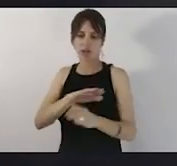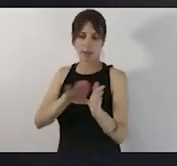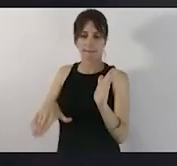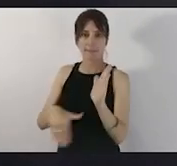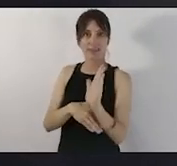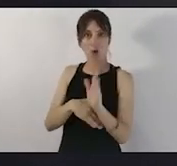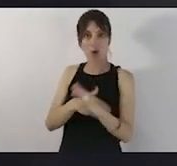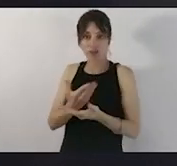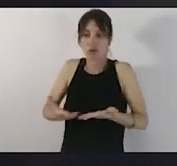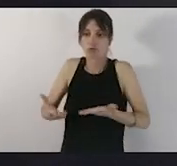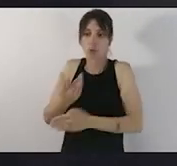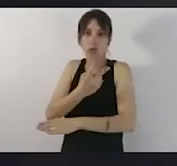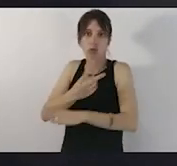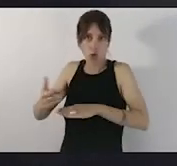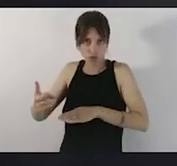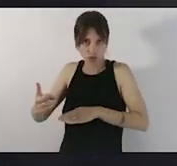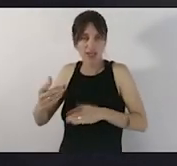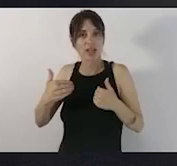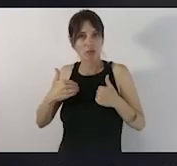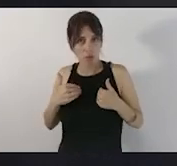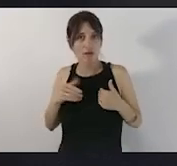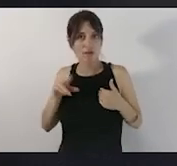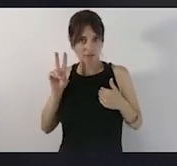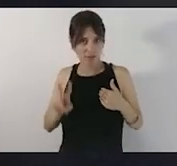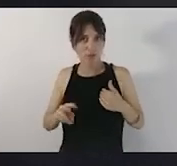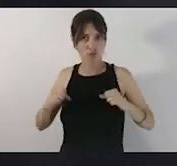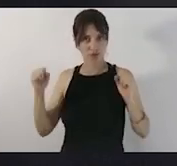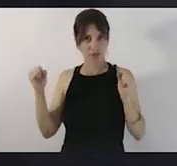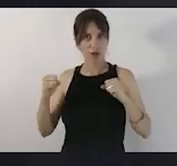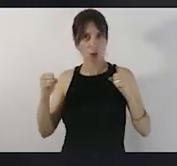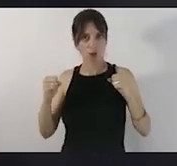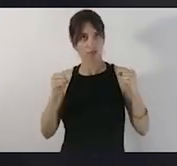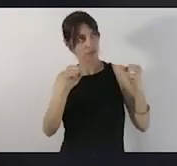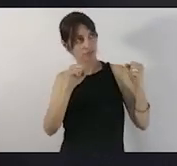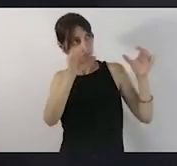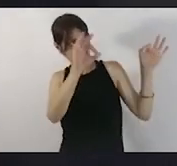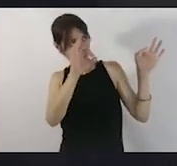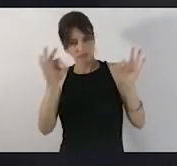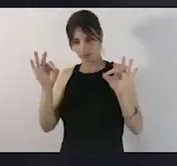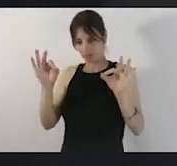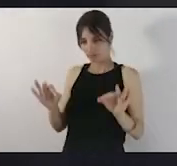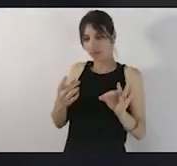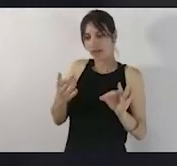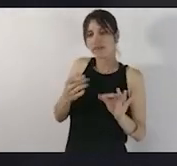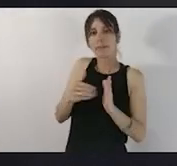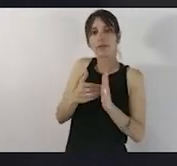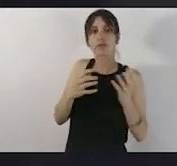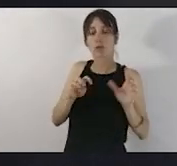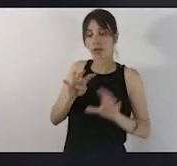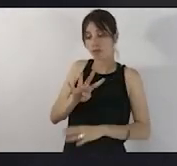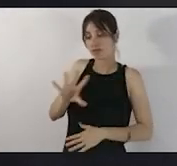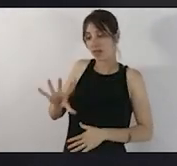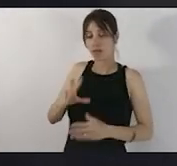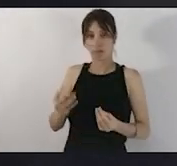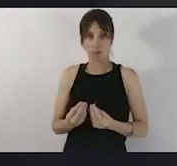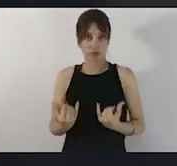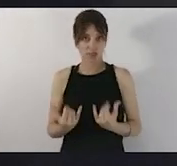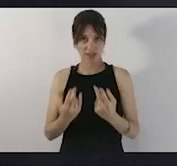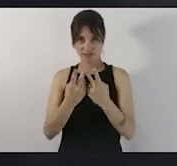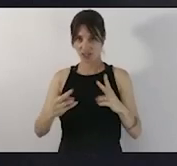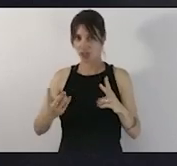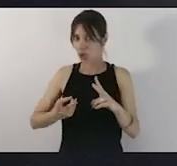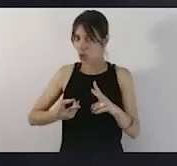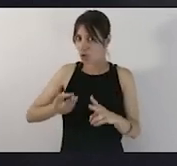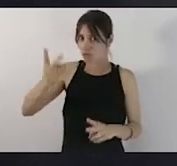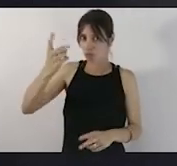quel point je souscris à cette vision des choses qui remonte à 1945. Malheureusement, dans notre ville, on constate de plus en